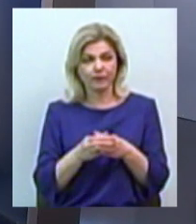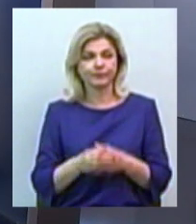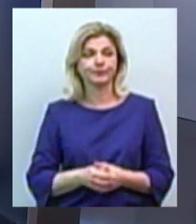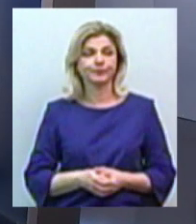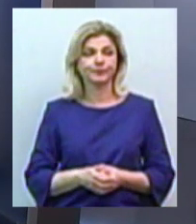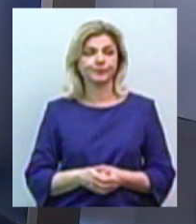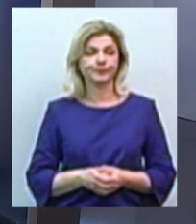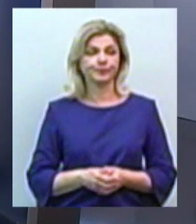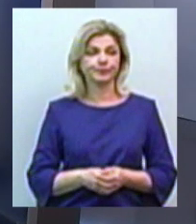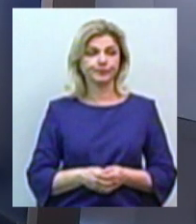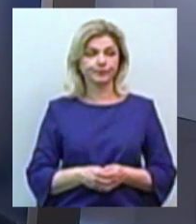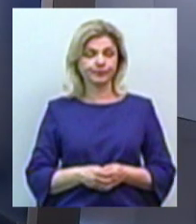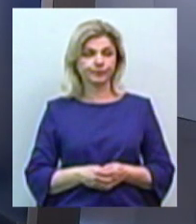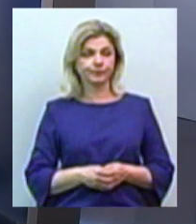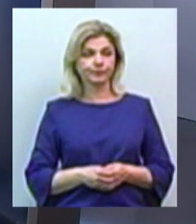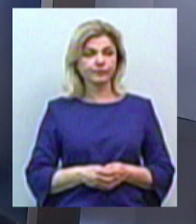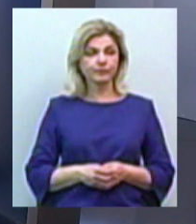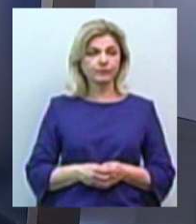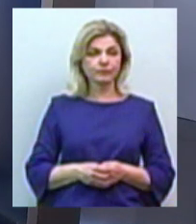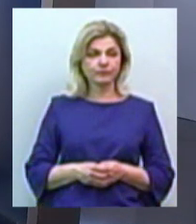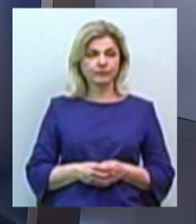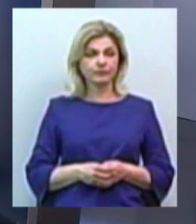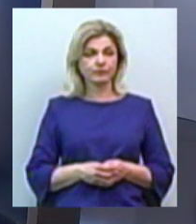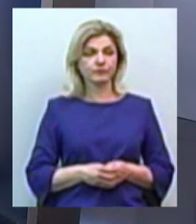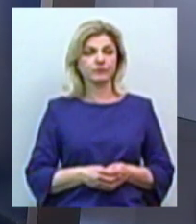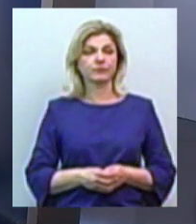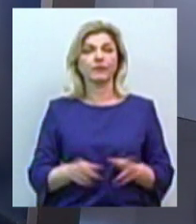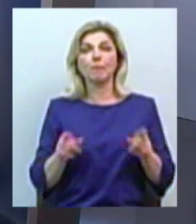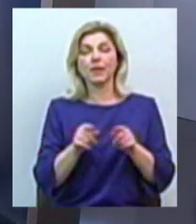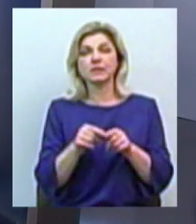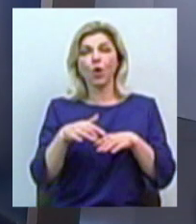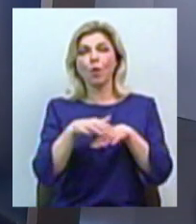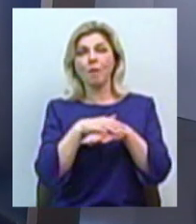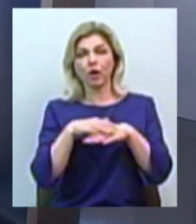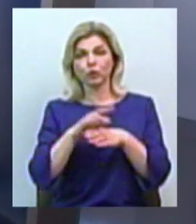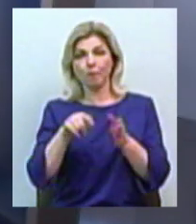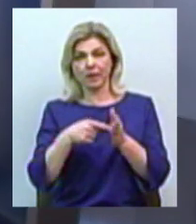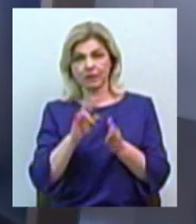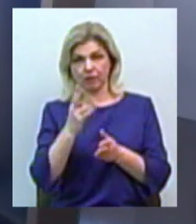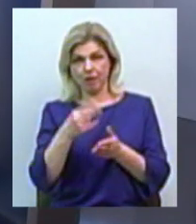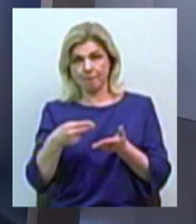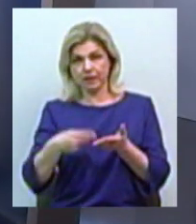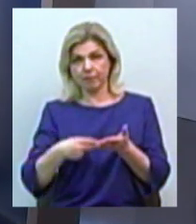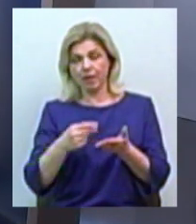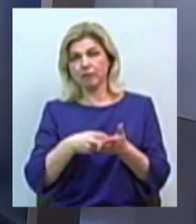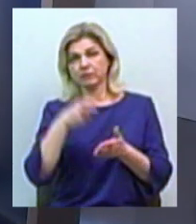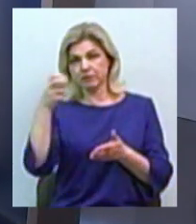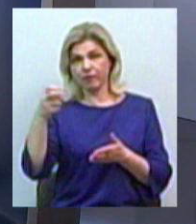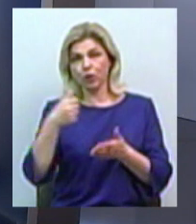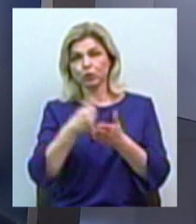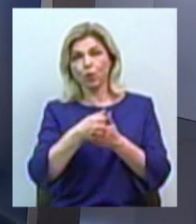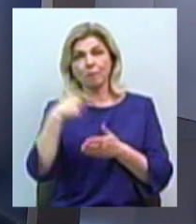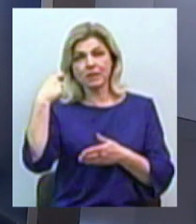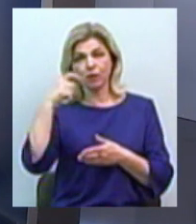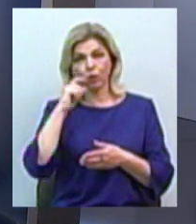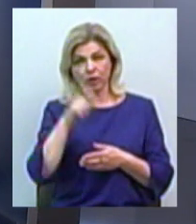морегосподарського підприємства, морегосподарського комплексу з громадою міста Миколаєва, підписав таке звернення до президента України, що ну,